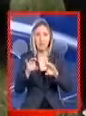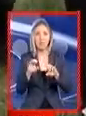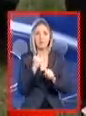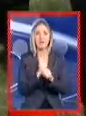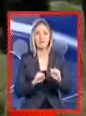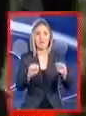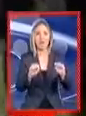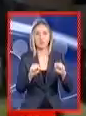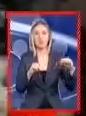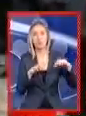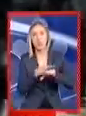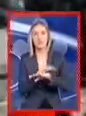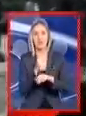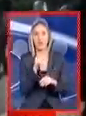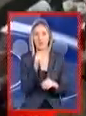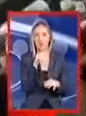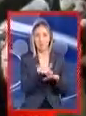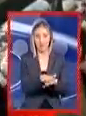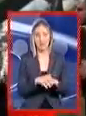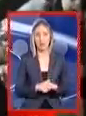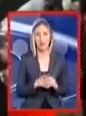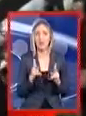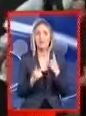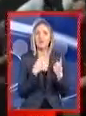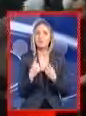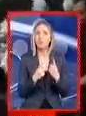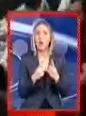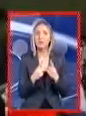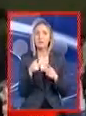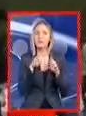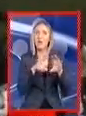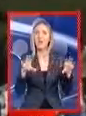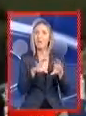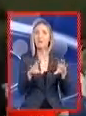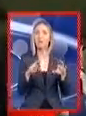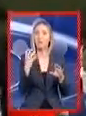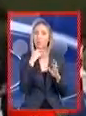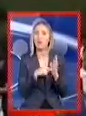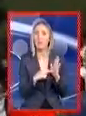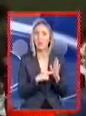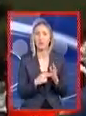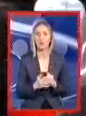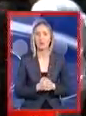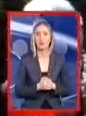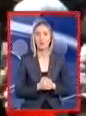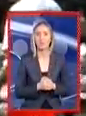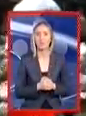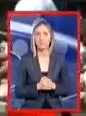nadiranja reke. Kako je situacija na tom bedemu? Je bilo toliko kritično? Zašto je bilo neophodno da se to juče radi?